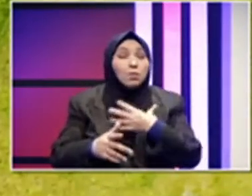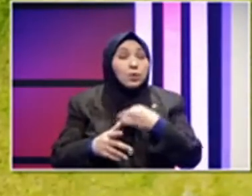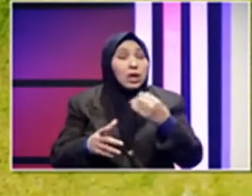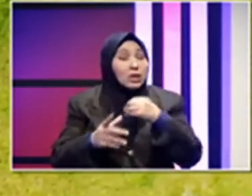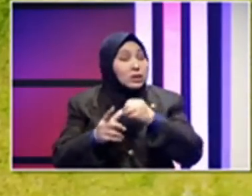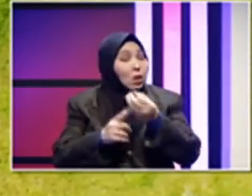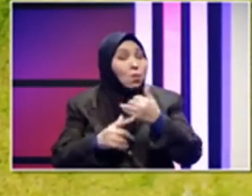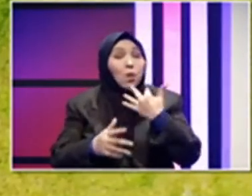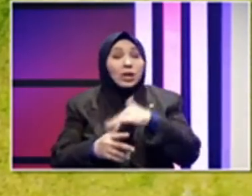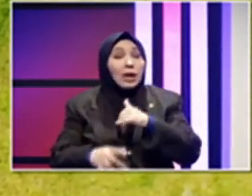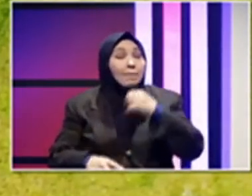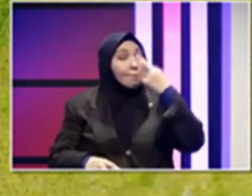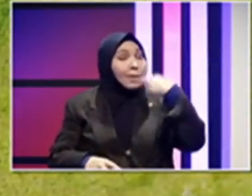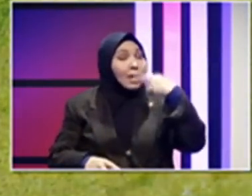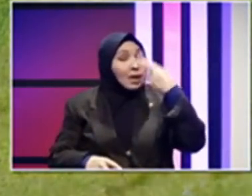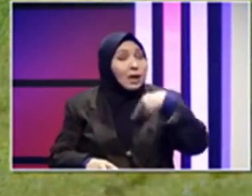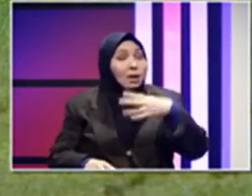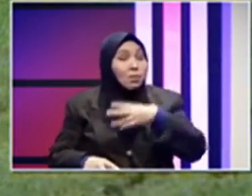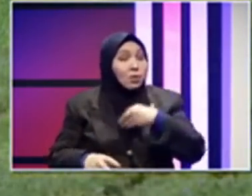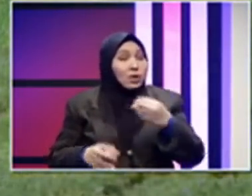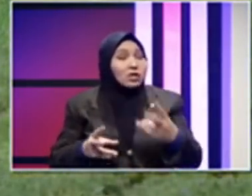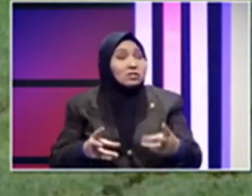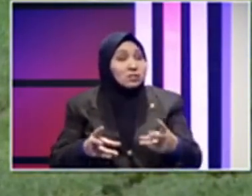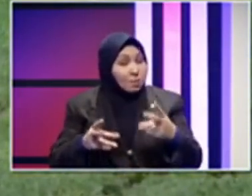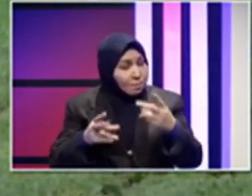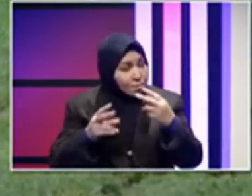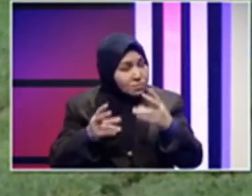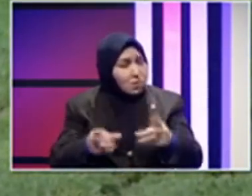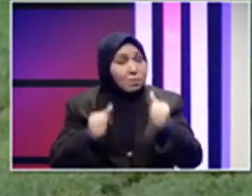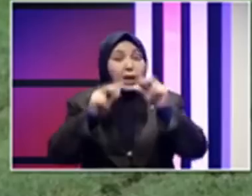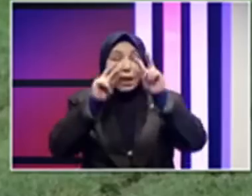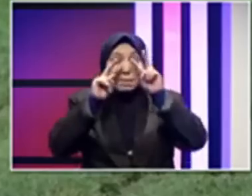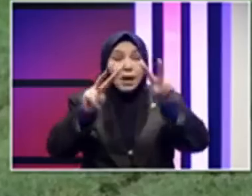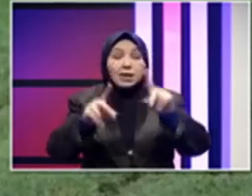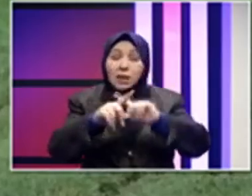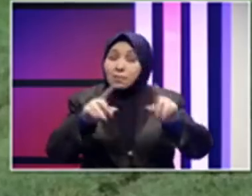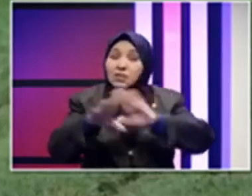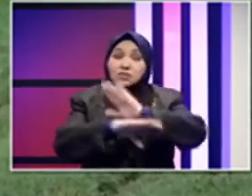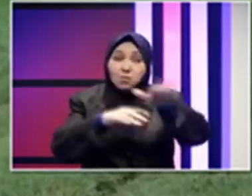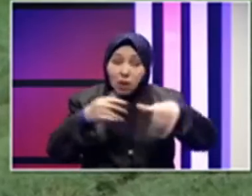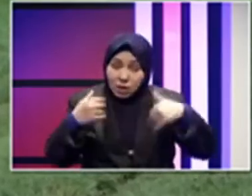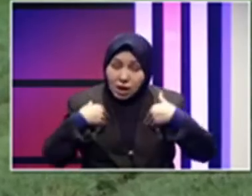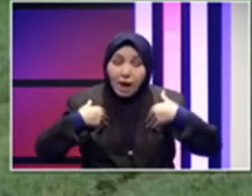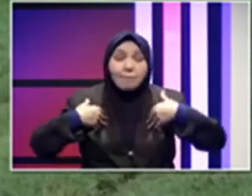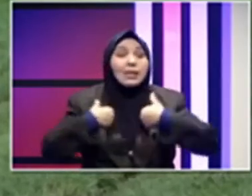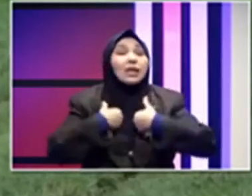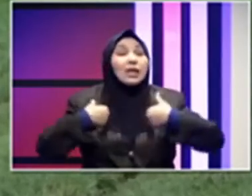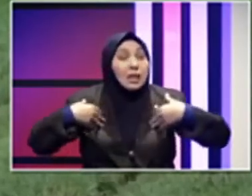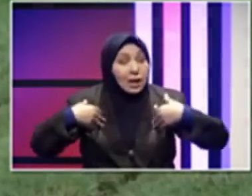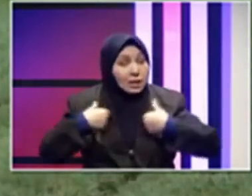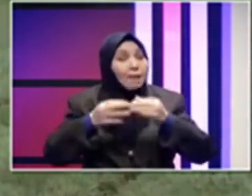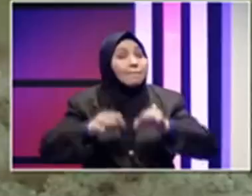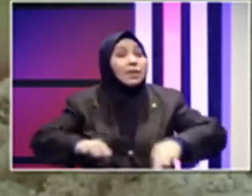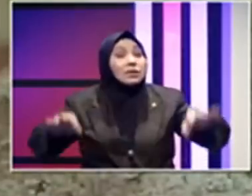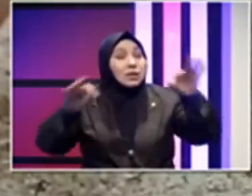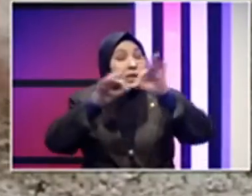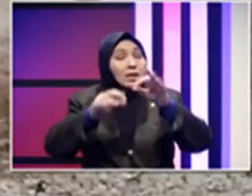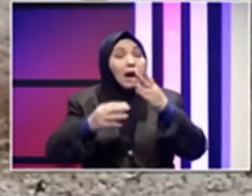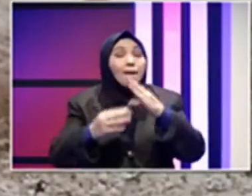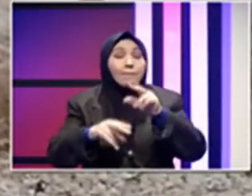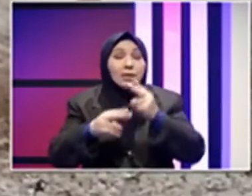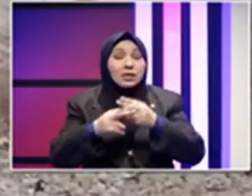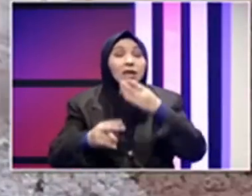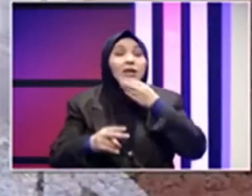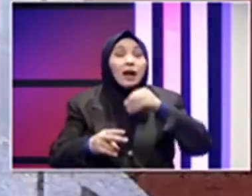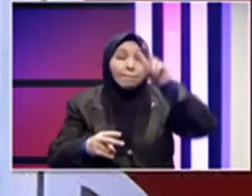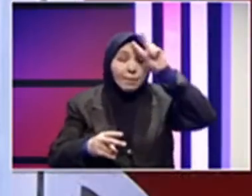merah? Putih dia cepat nampak sikit, cepat nampak kan, tapi semuanya adalah binatang. Betul, ya, sahaja. Yang penting namanya kambing Allah ataupun